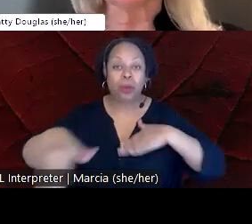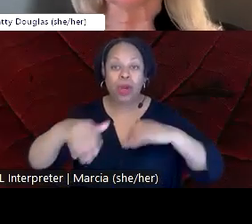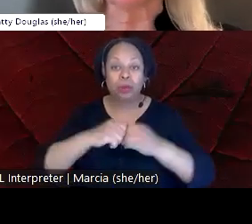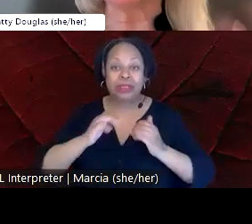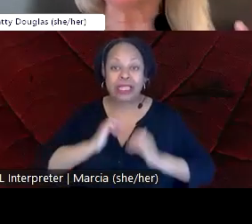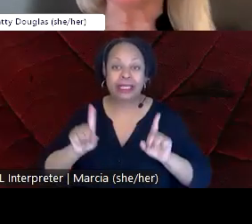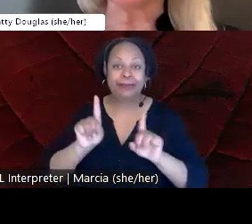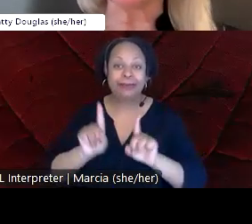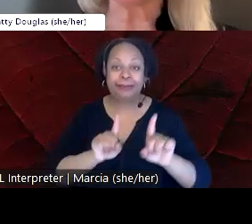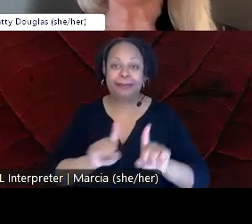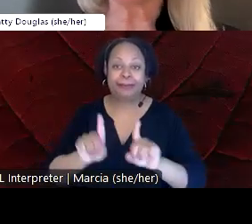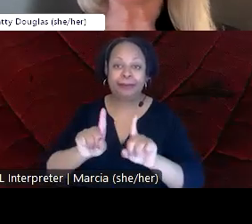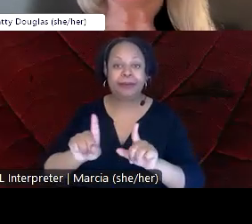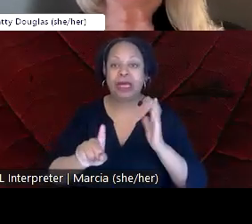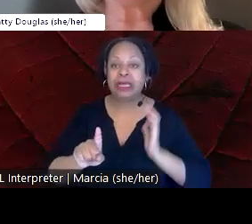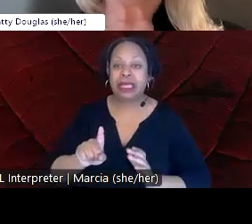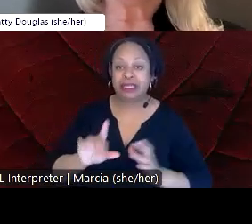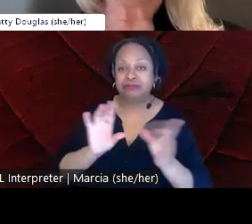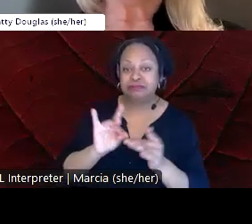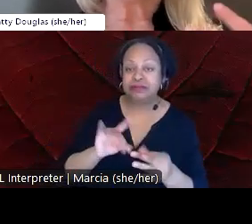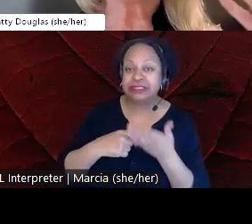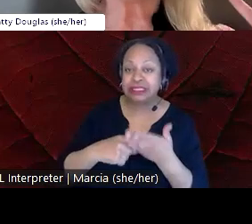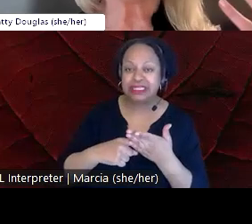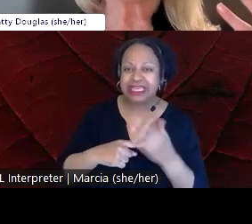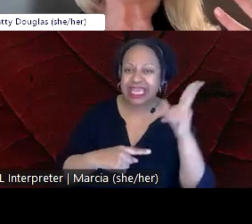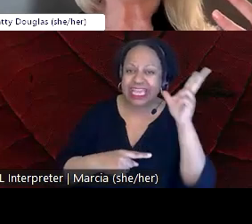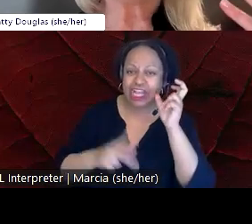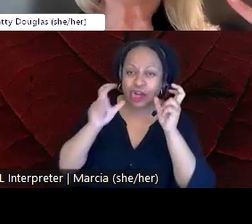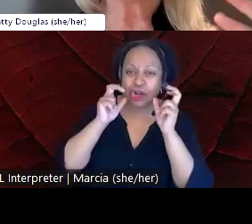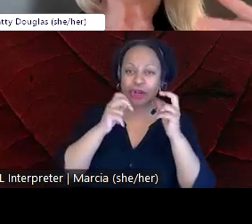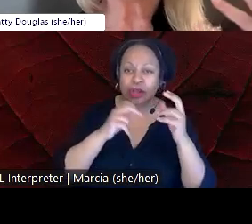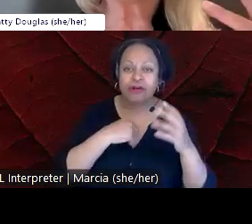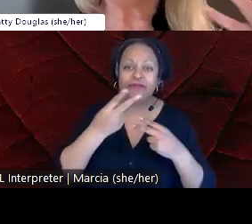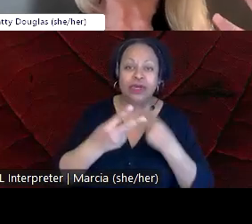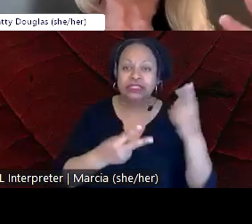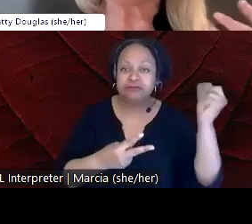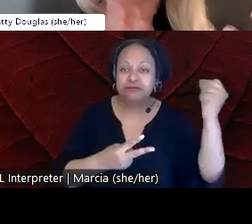client et les clients disent qu'il entend des voix.